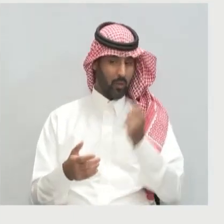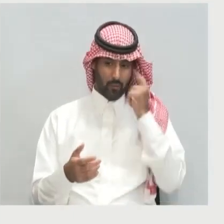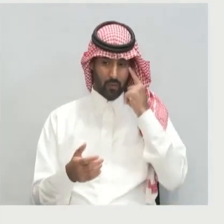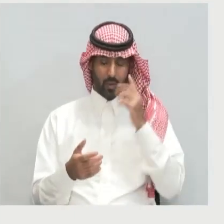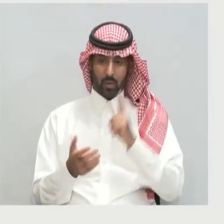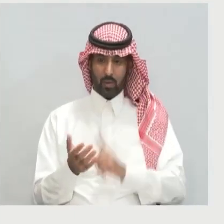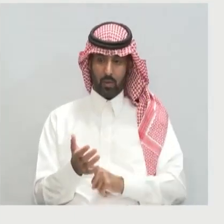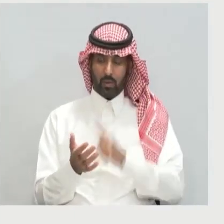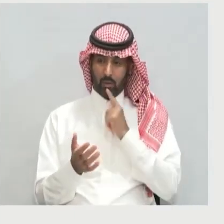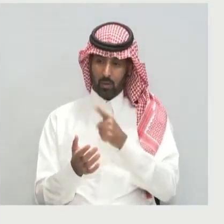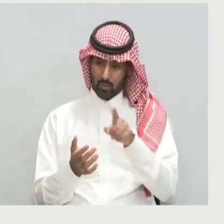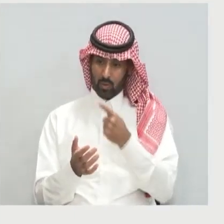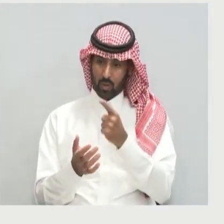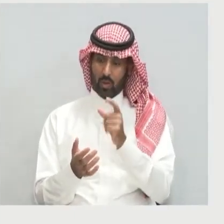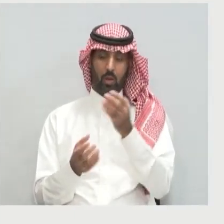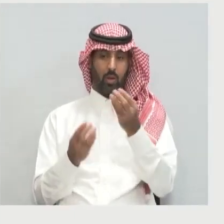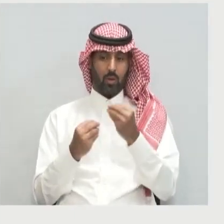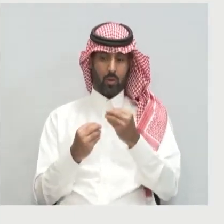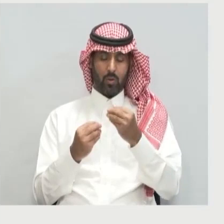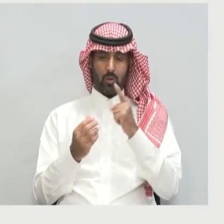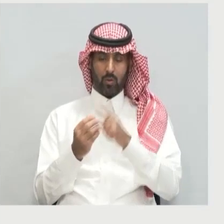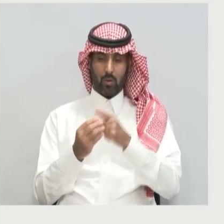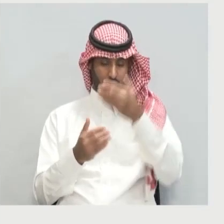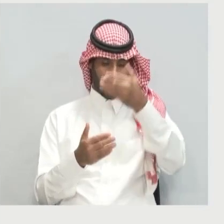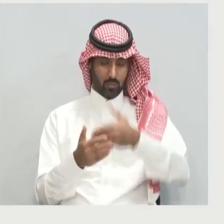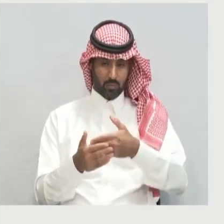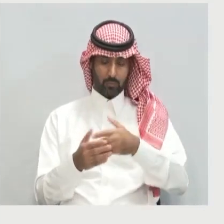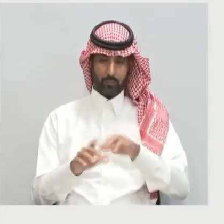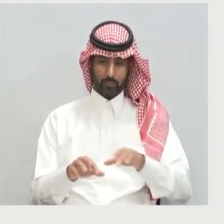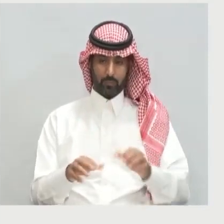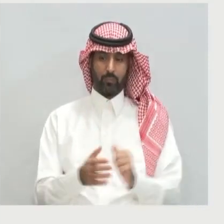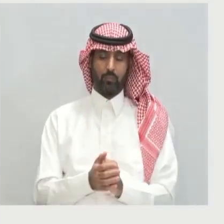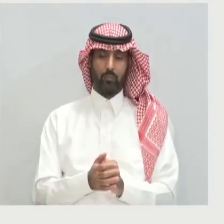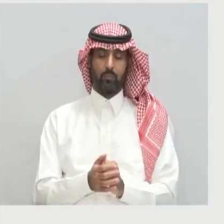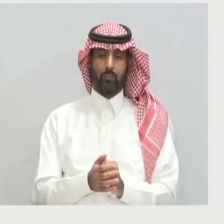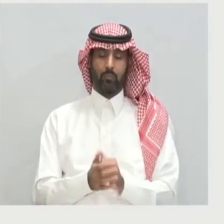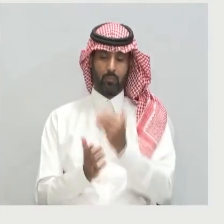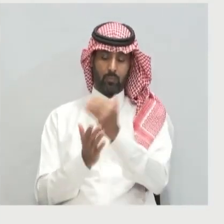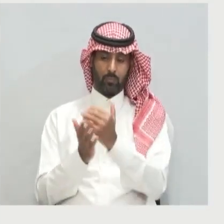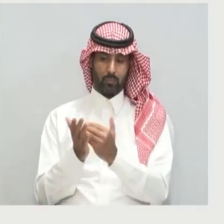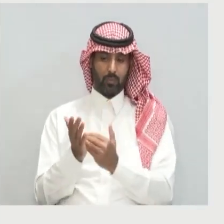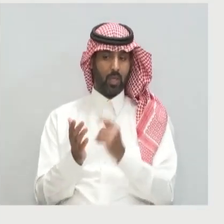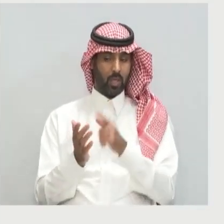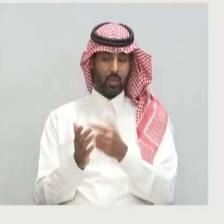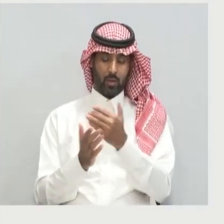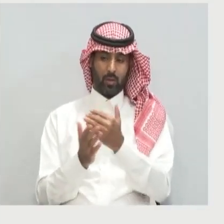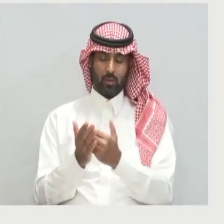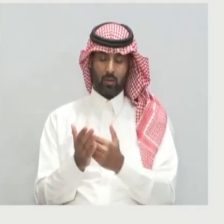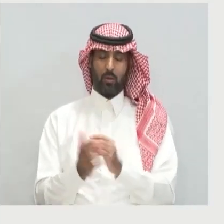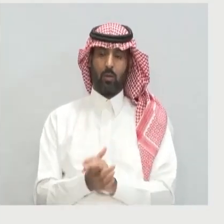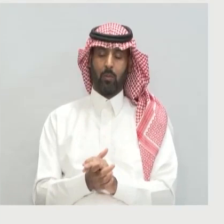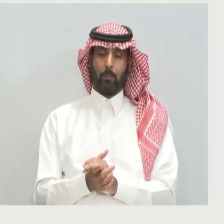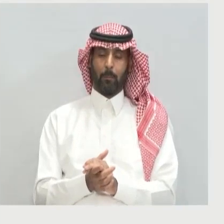التاكد من صحه هذه المعلومات وهذه بعض المعايير المفترض العمل